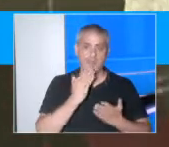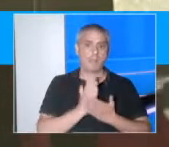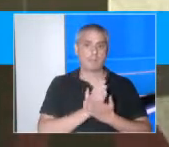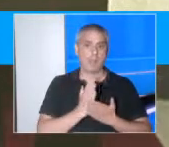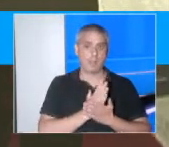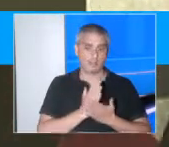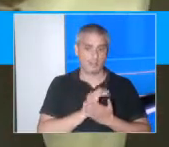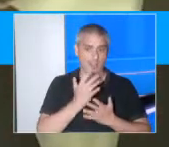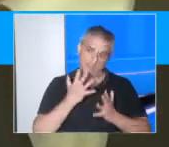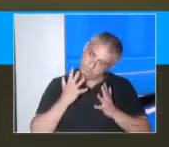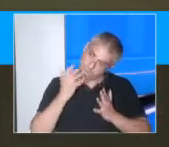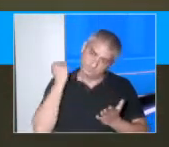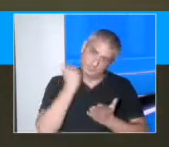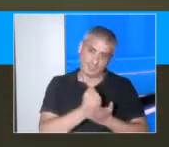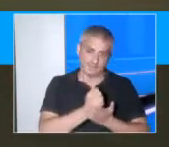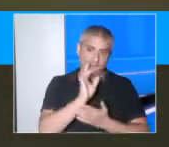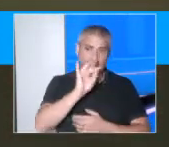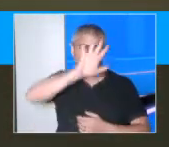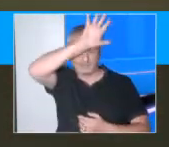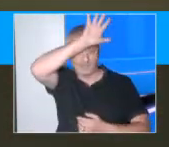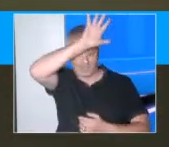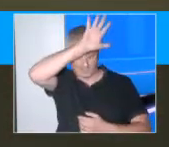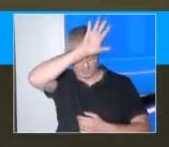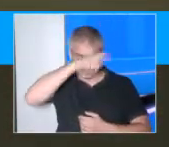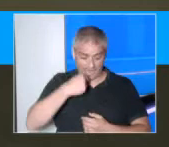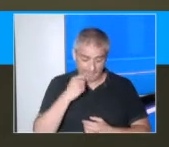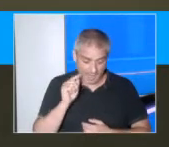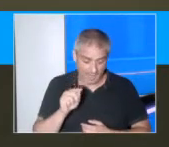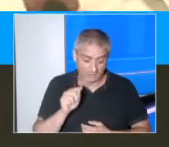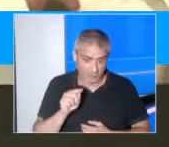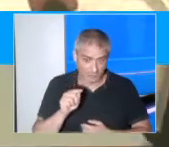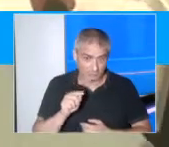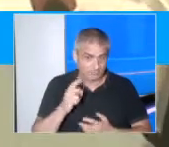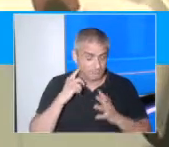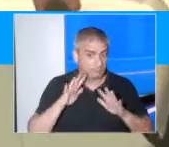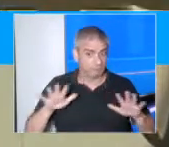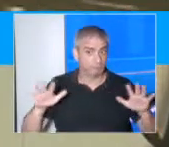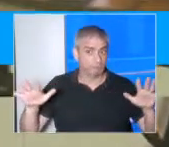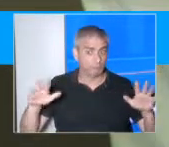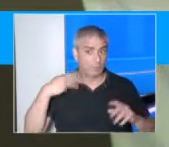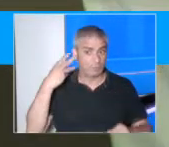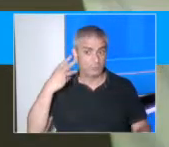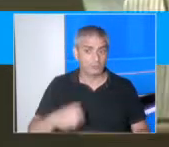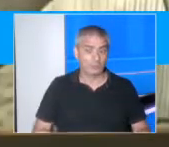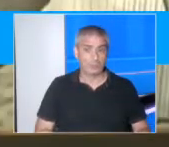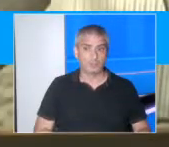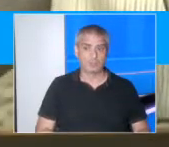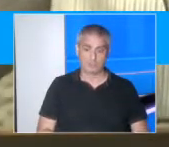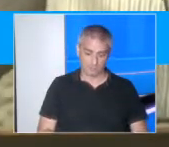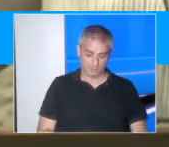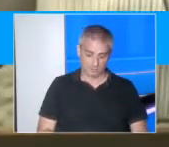אכן מכינה התקפה על איראן, האמירה הזאת היא מהדהדת בוושינגטון? אתם מקבלים